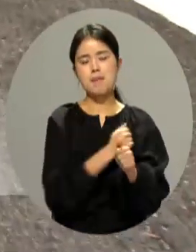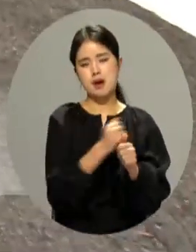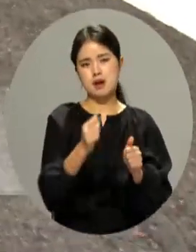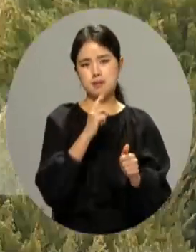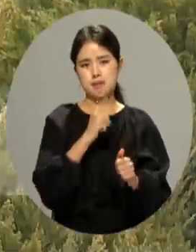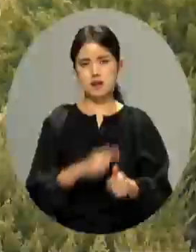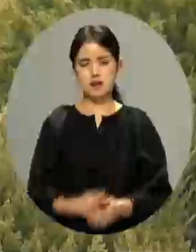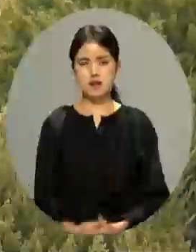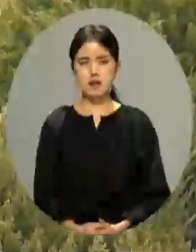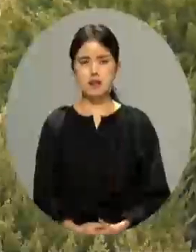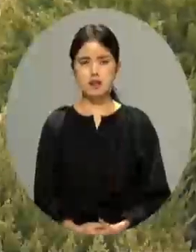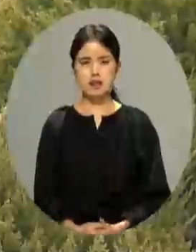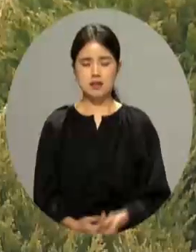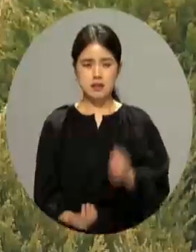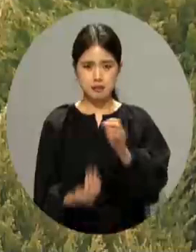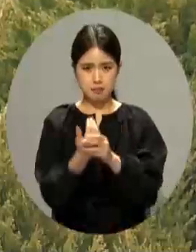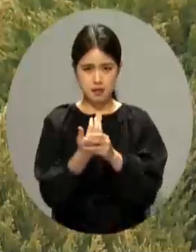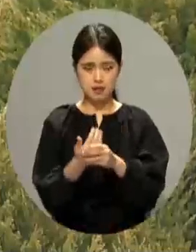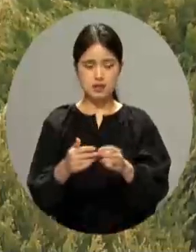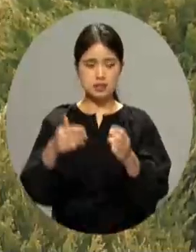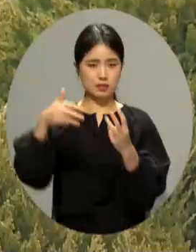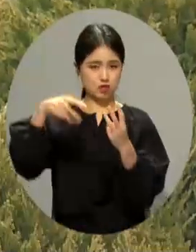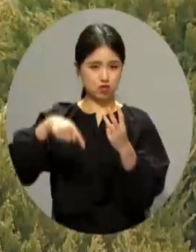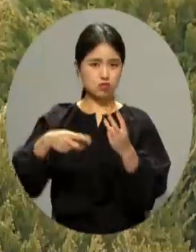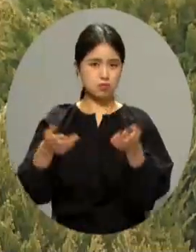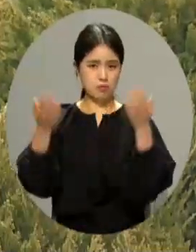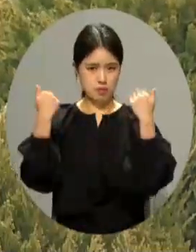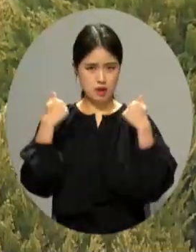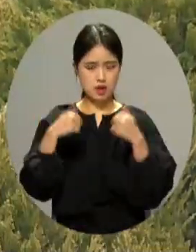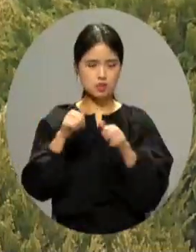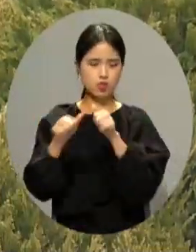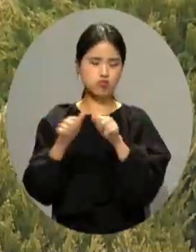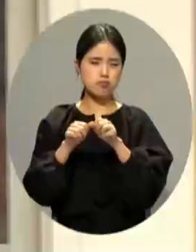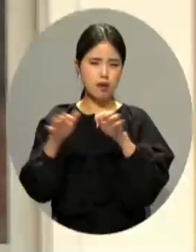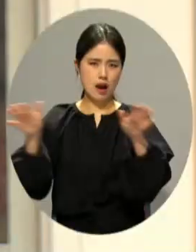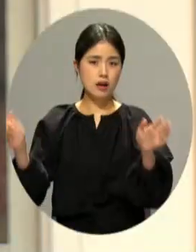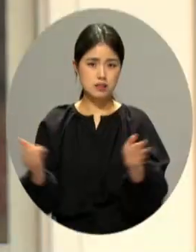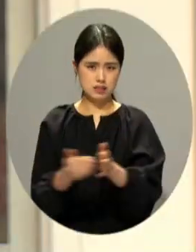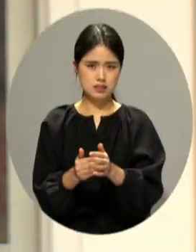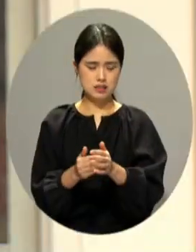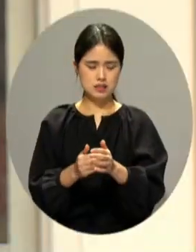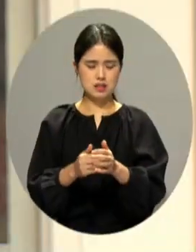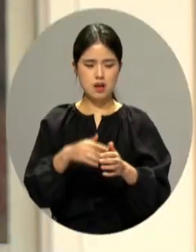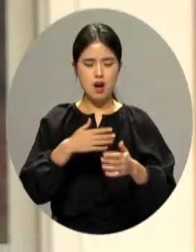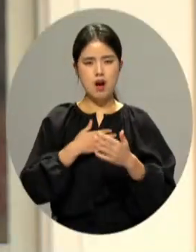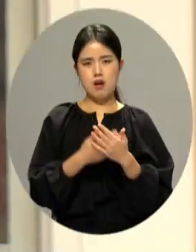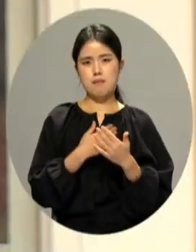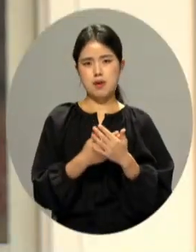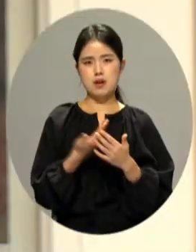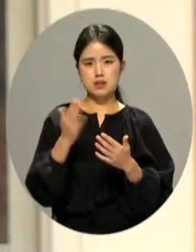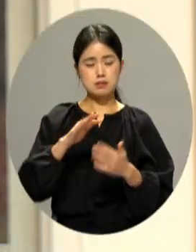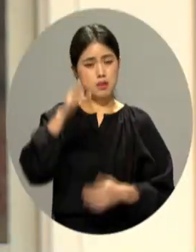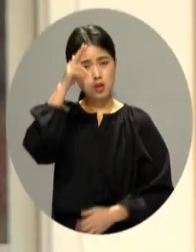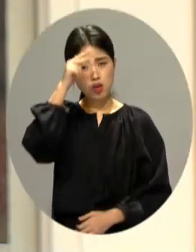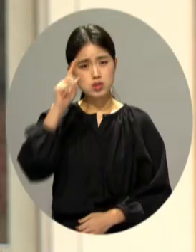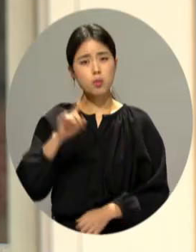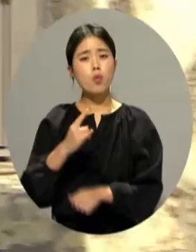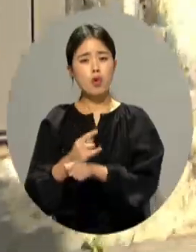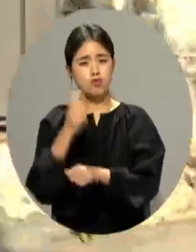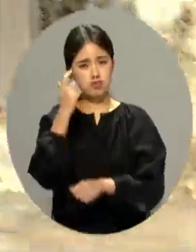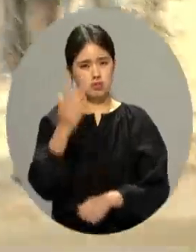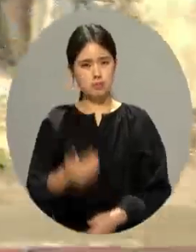벌였습니다. 사건 발생 3주가 지난 상황. 소문은 무성하고 주민들은 불안에 떨었지만 경찰은 무엇을 하고